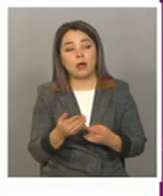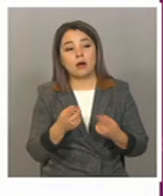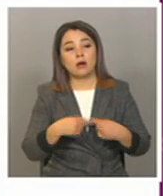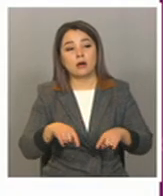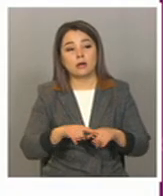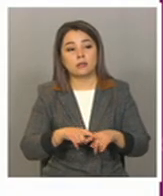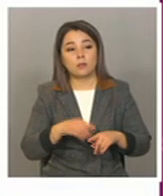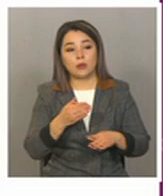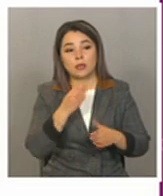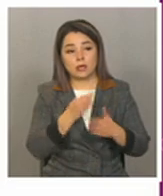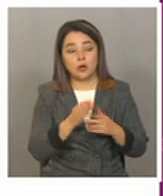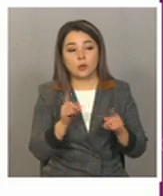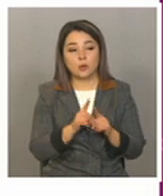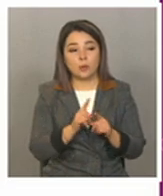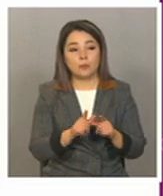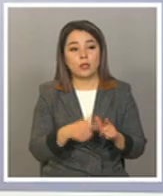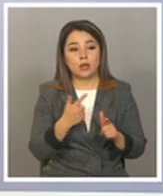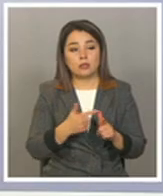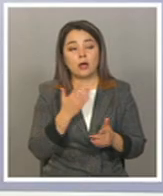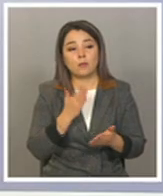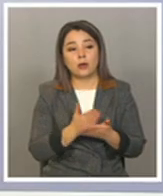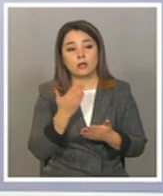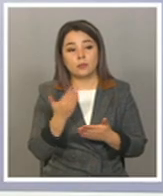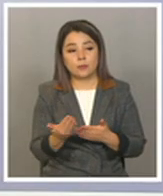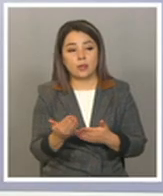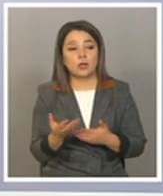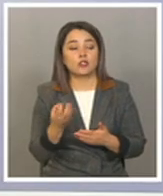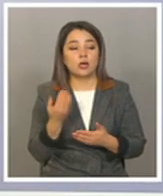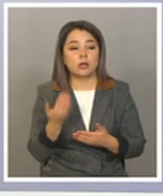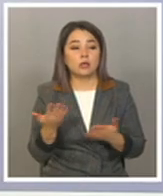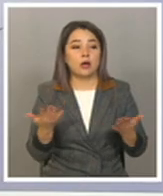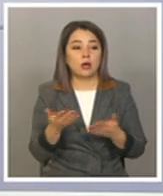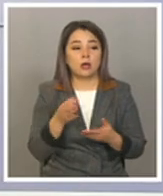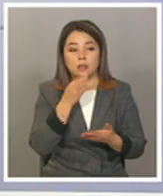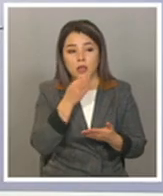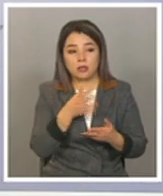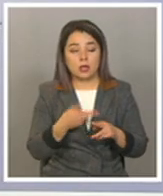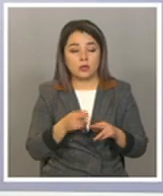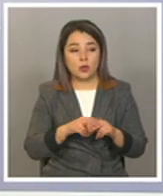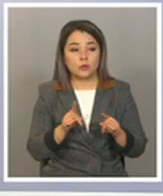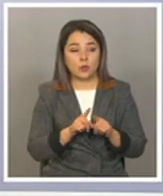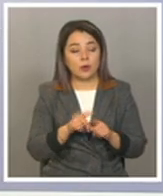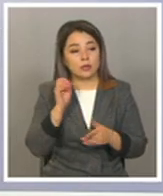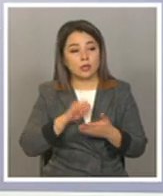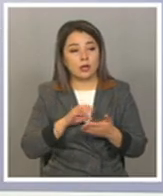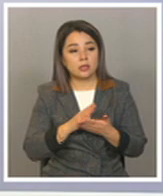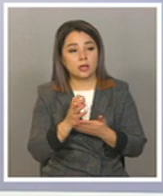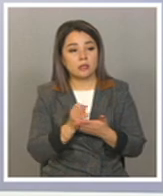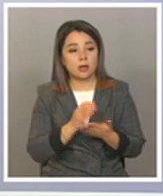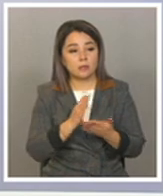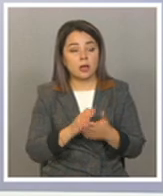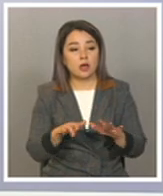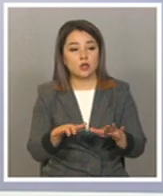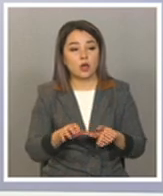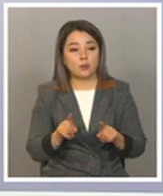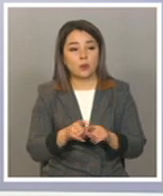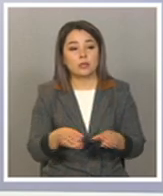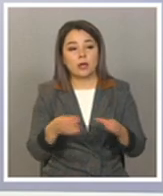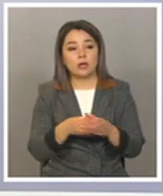Айнымалы бұл атауы бар және қандайда бір мәнді сақтайтын компьютер